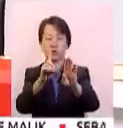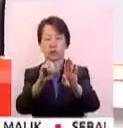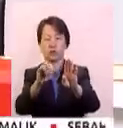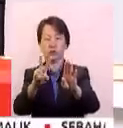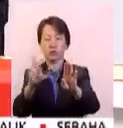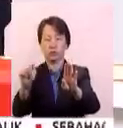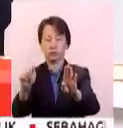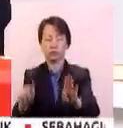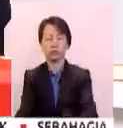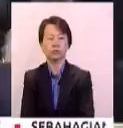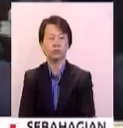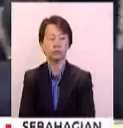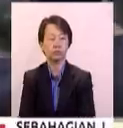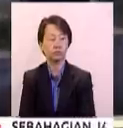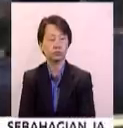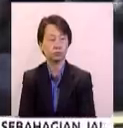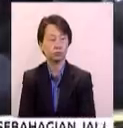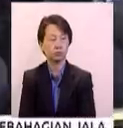BDiva.